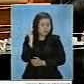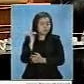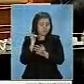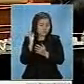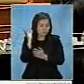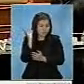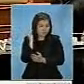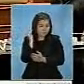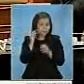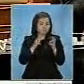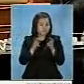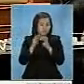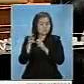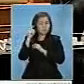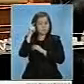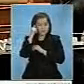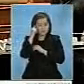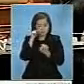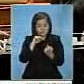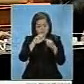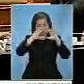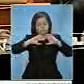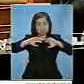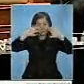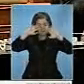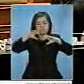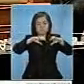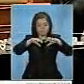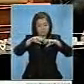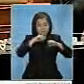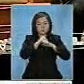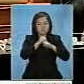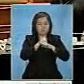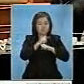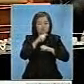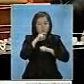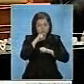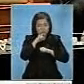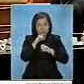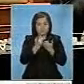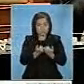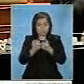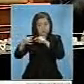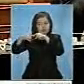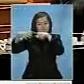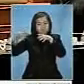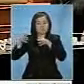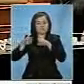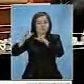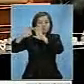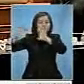าแนวคิดที่รัฐบาลปัจจุบันกำลังดำเนินอยู่นั้นไม่ตรงกับแนวคิดของรัฐบาลเ